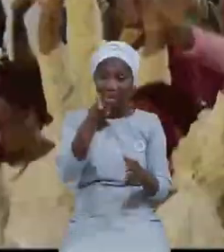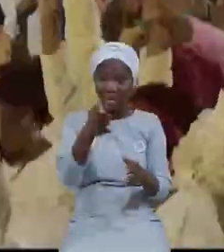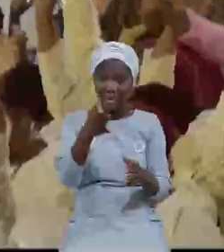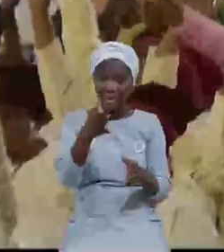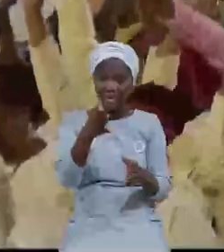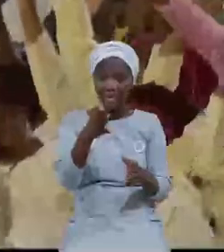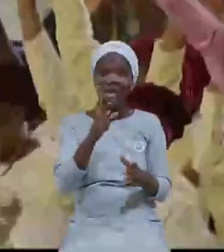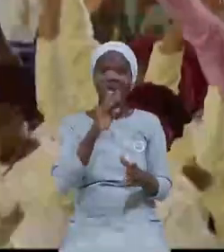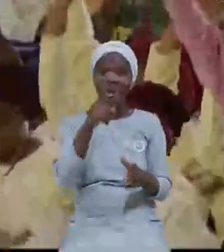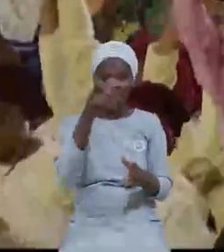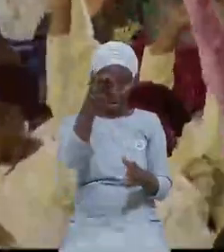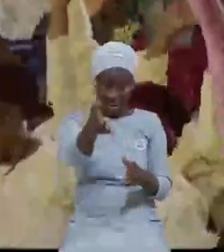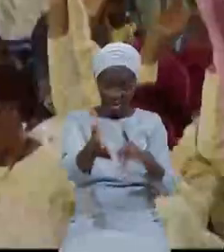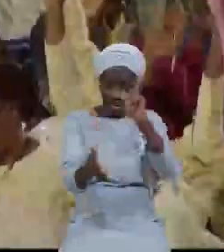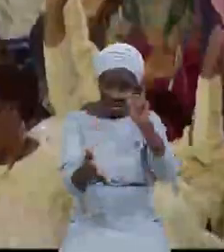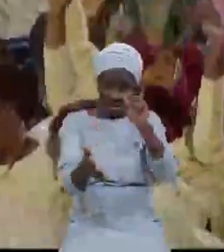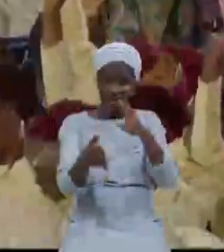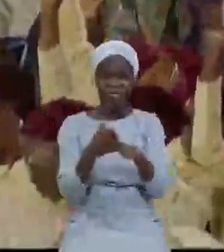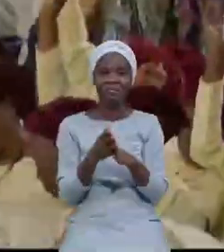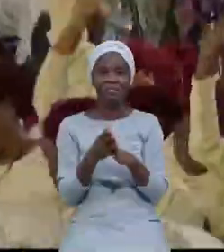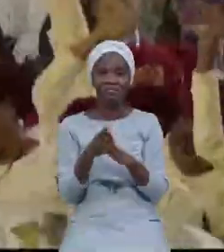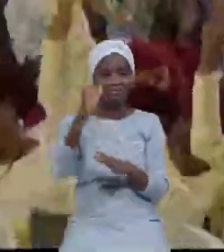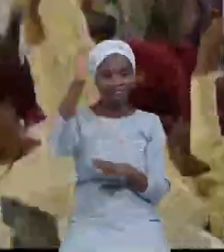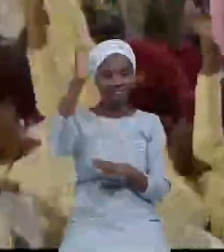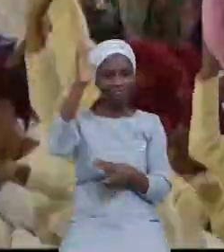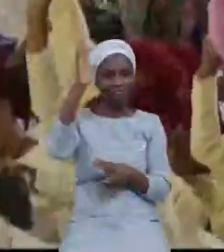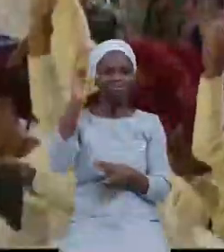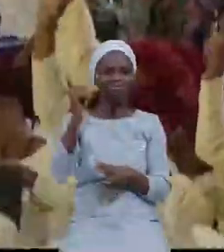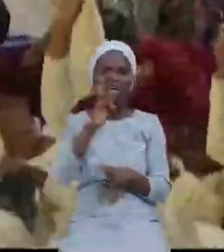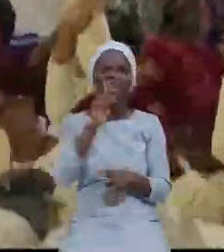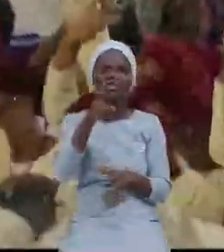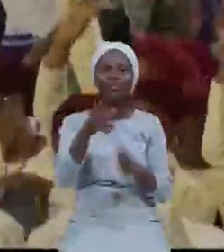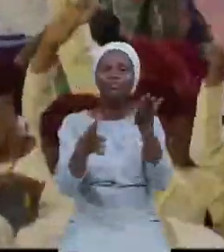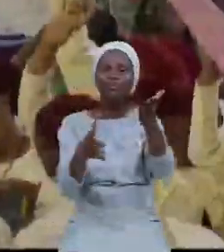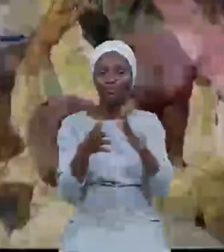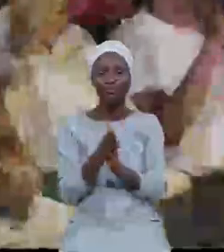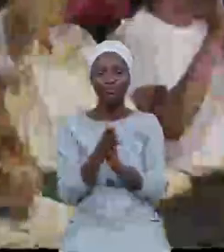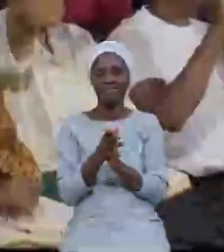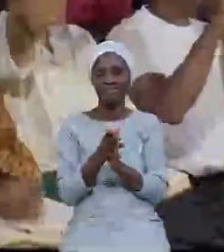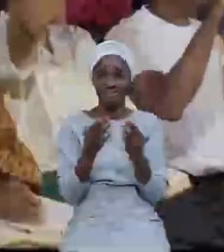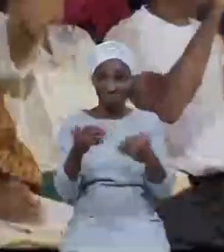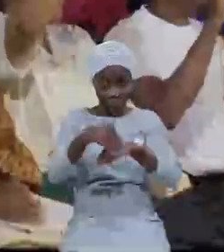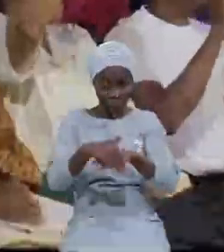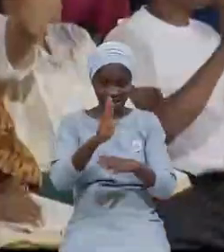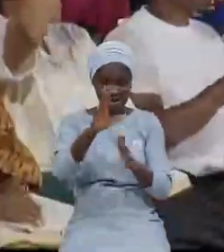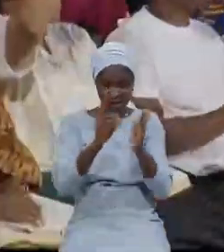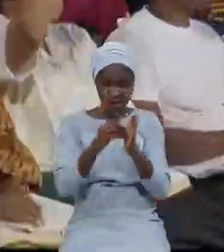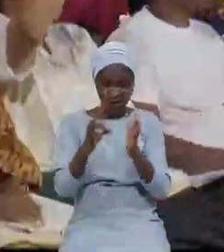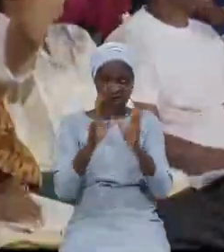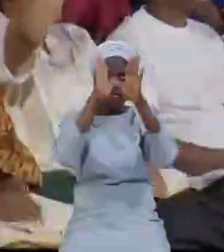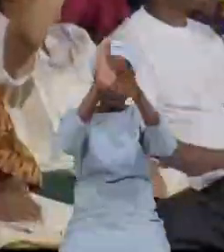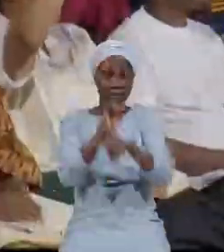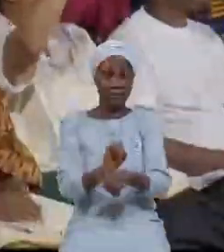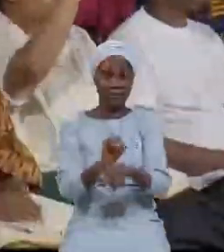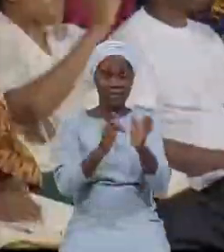est-il j'ai dit où est-il où est-elle ce soir c'est ta soirée